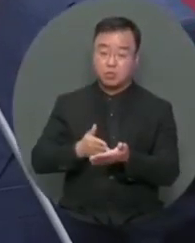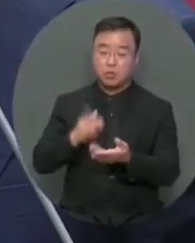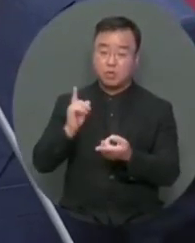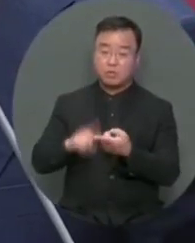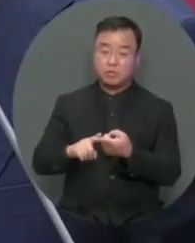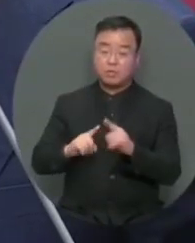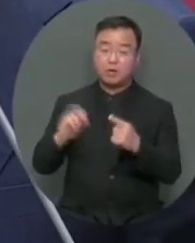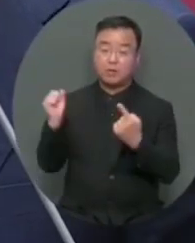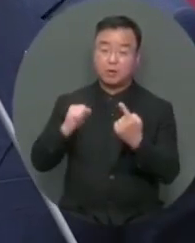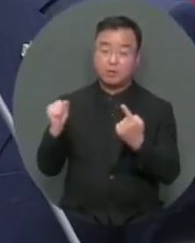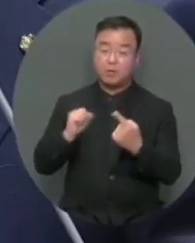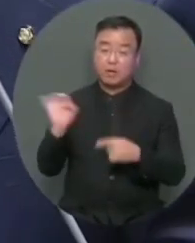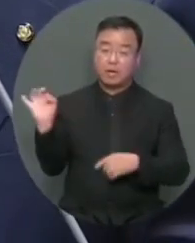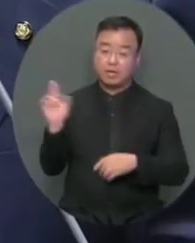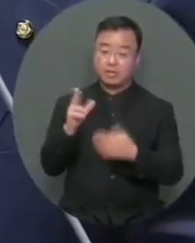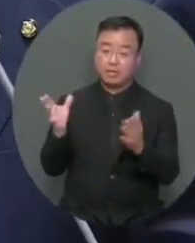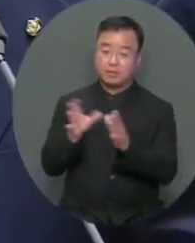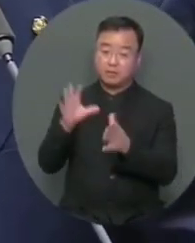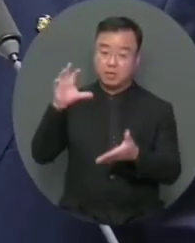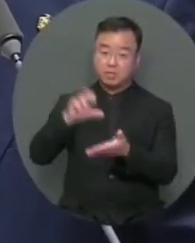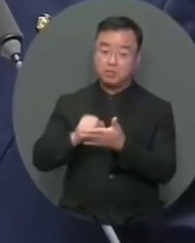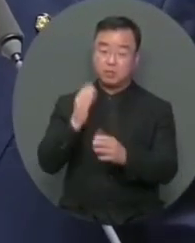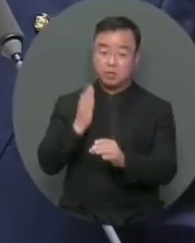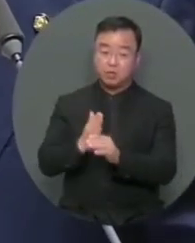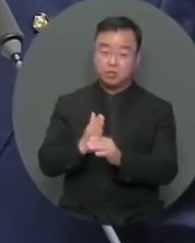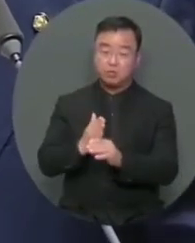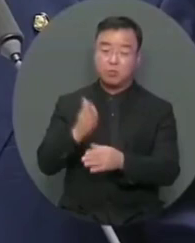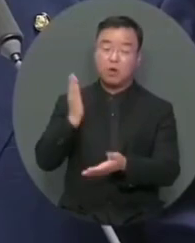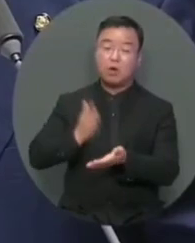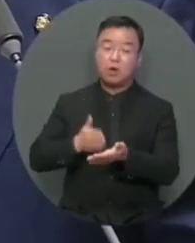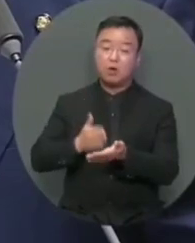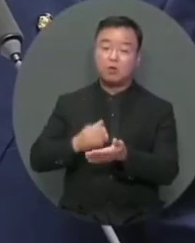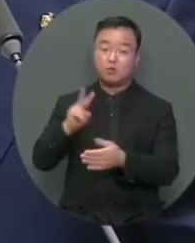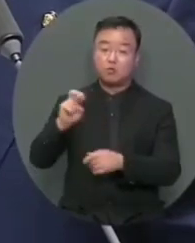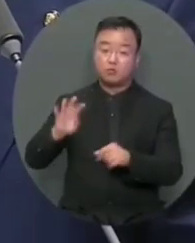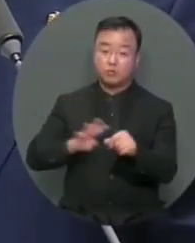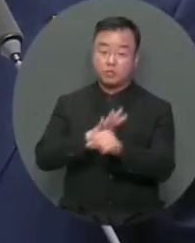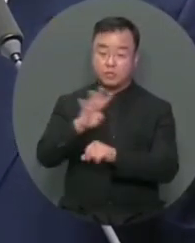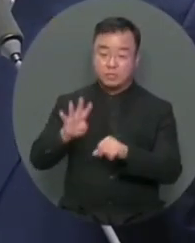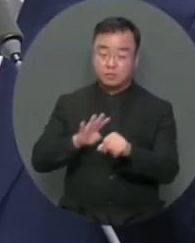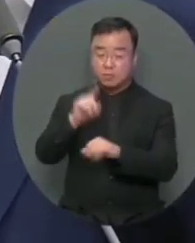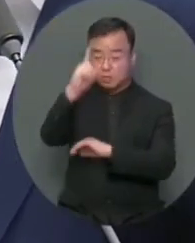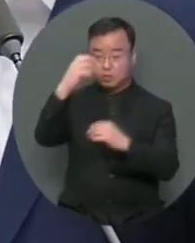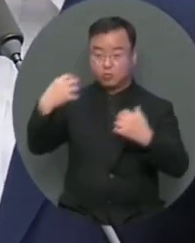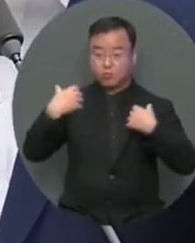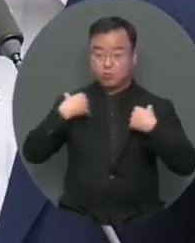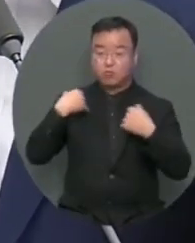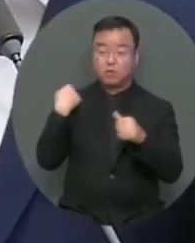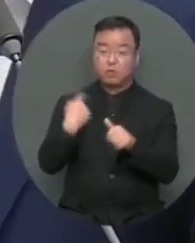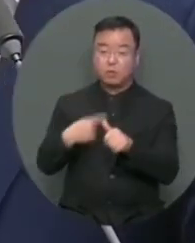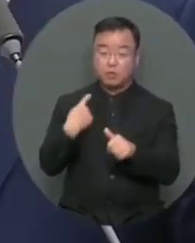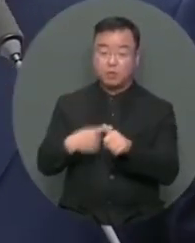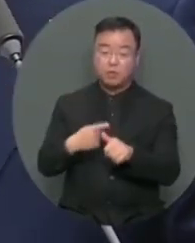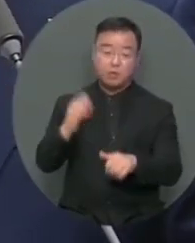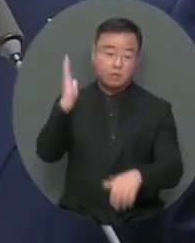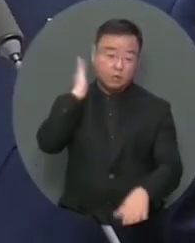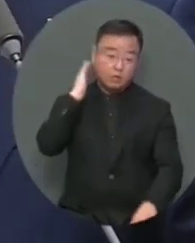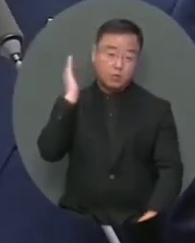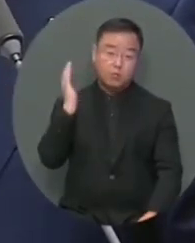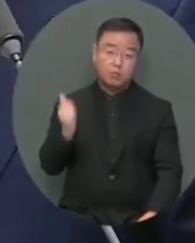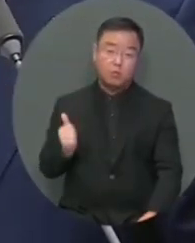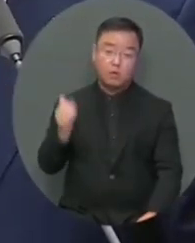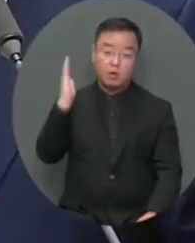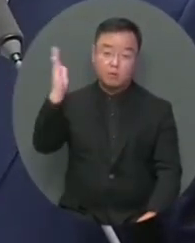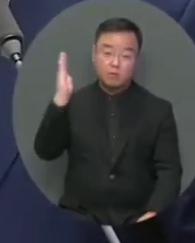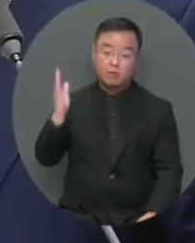야당이 장악하고 있고 언론들이 24시간 정부 여당을 요구하고 있다라고 지난번 어느 모임에서 대통령께서